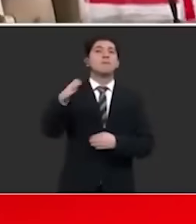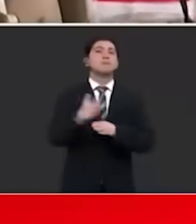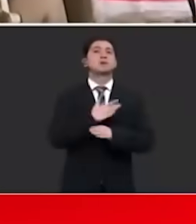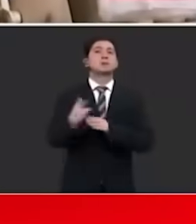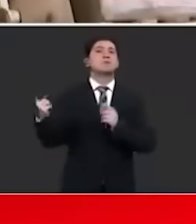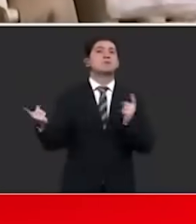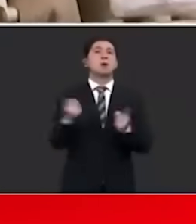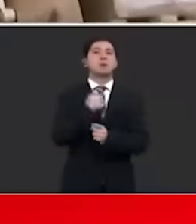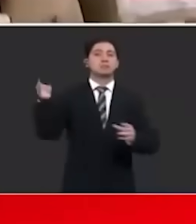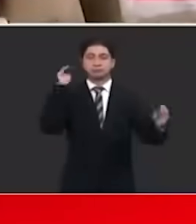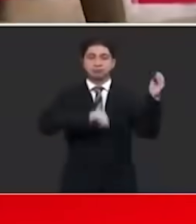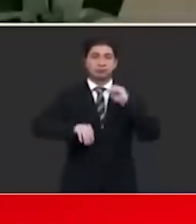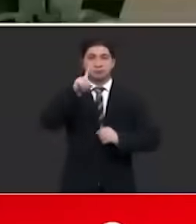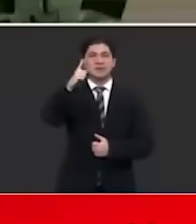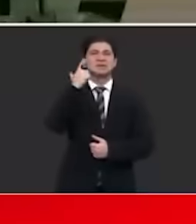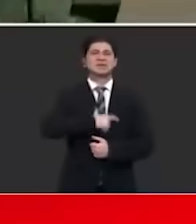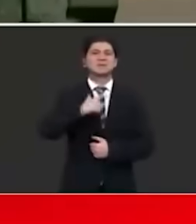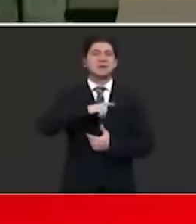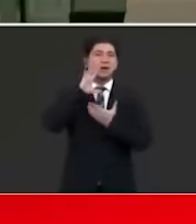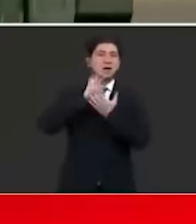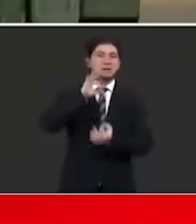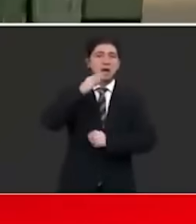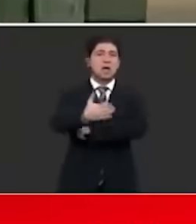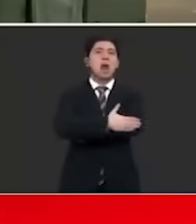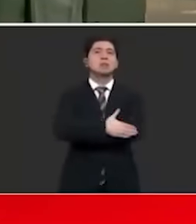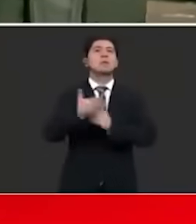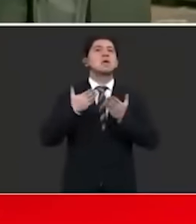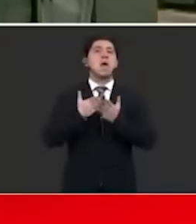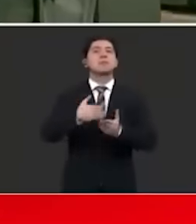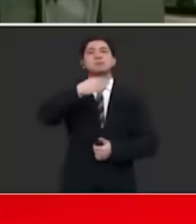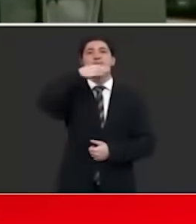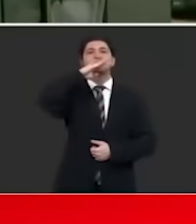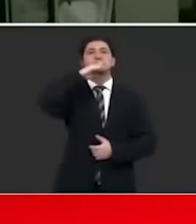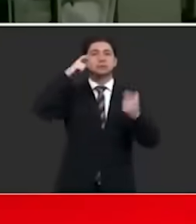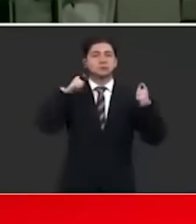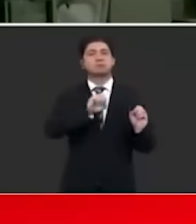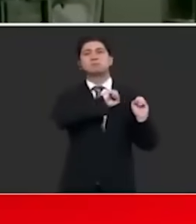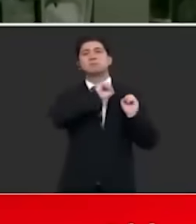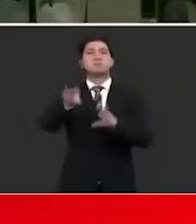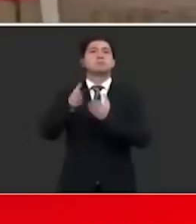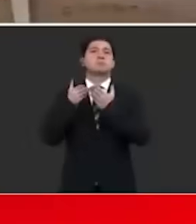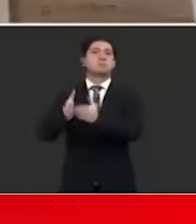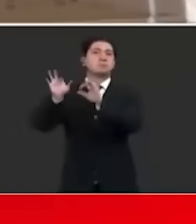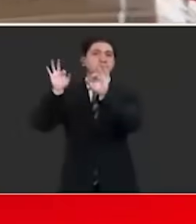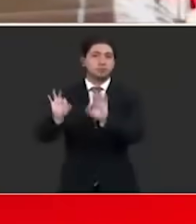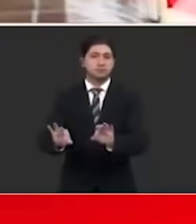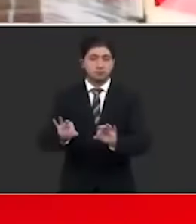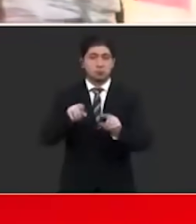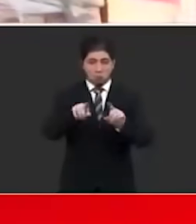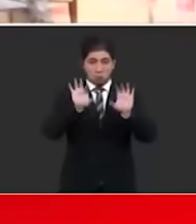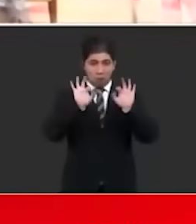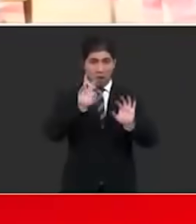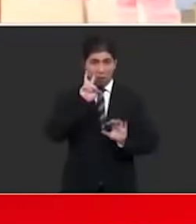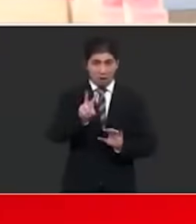ile bir sivil insani yardım gemisini Mısır'a gönderdik. Böylece